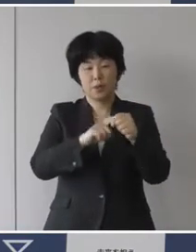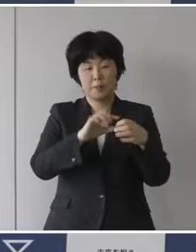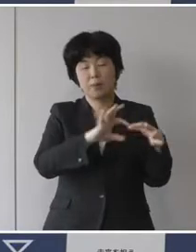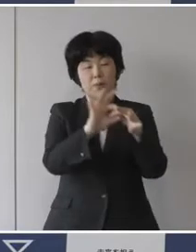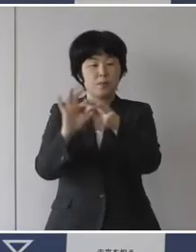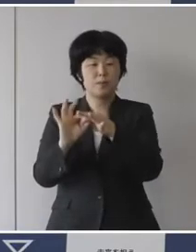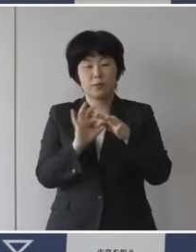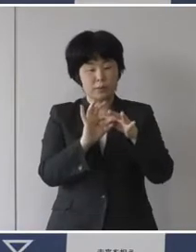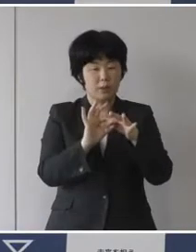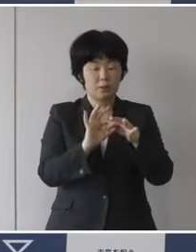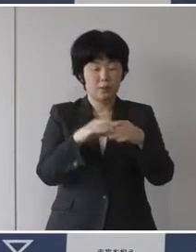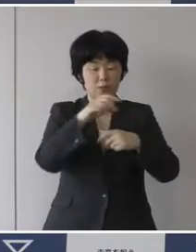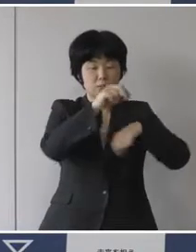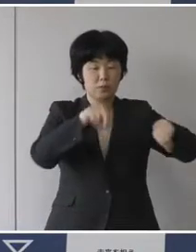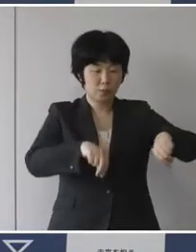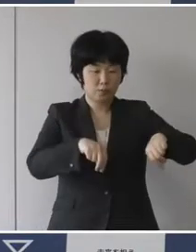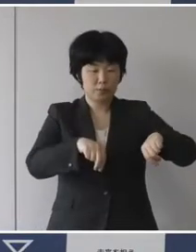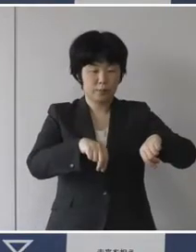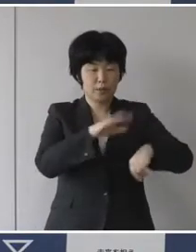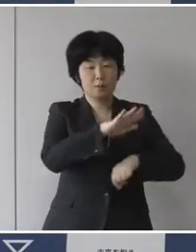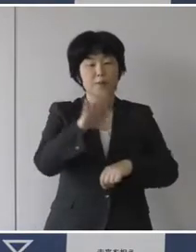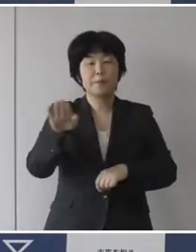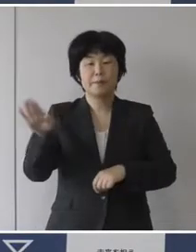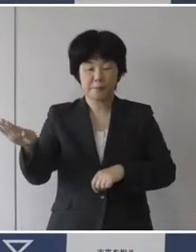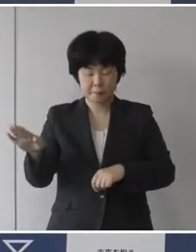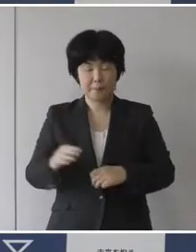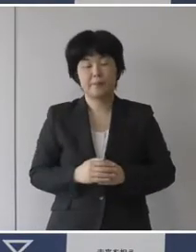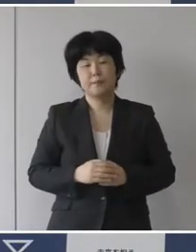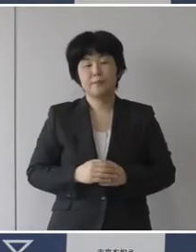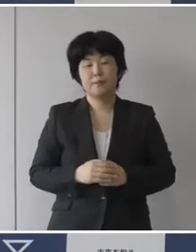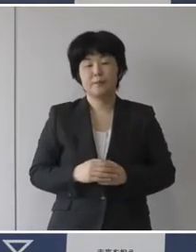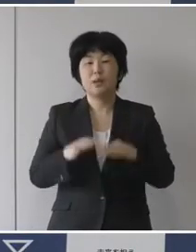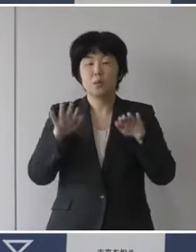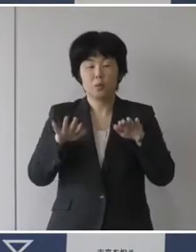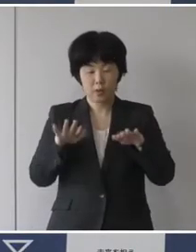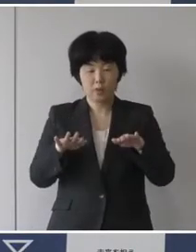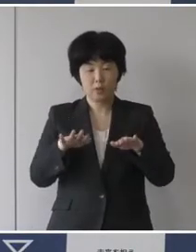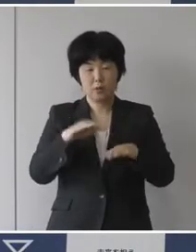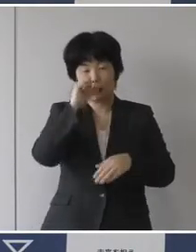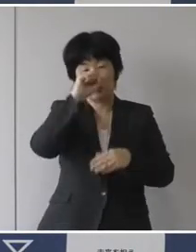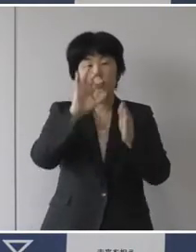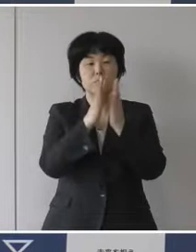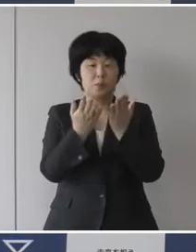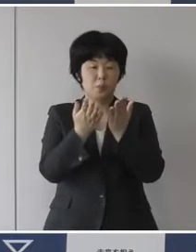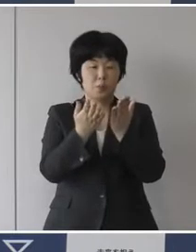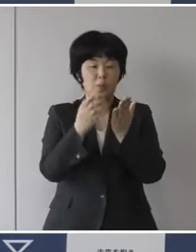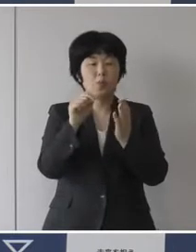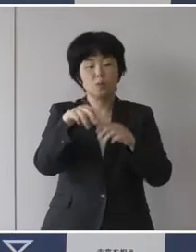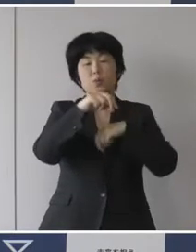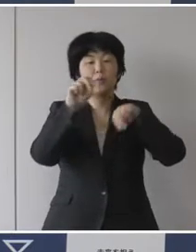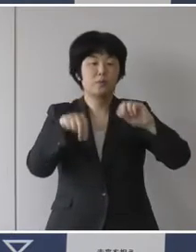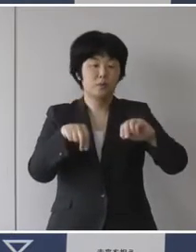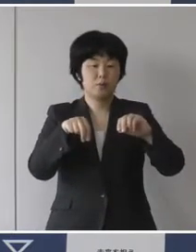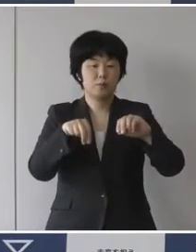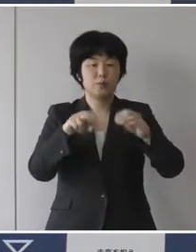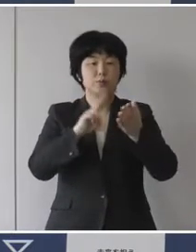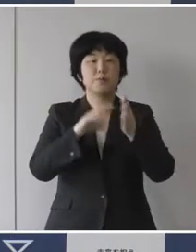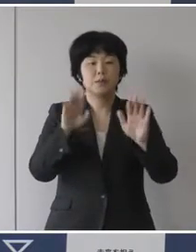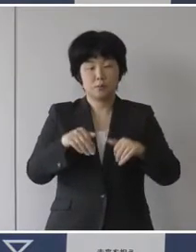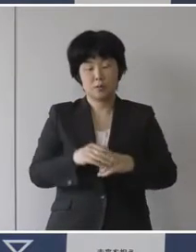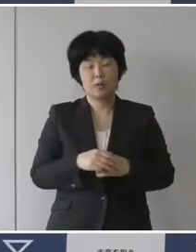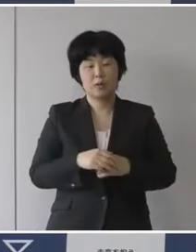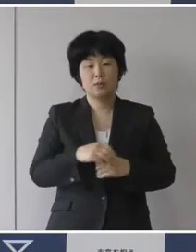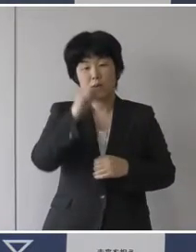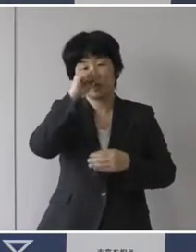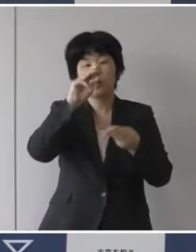まいりました。そしてこの度のこの吉本さんとの協定でありますけれども、やはりこの吉本さんというと幅広いやはり年